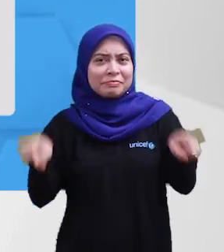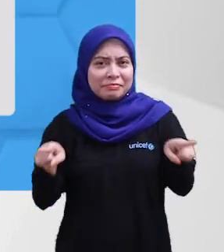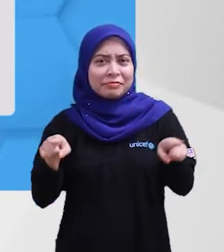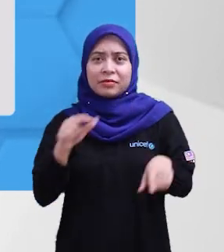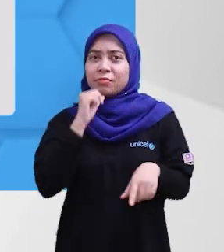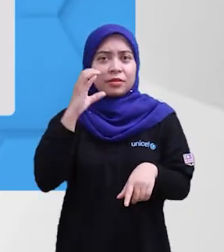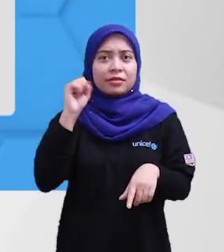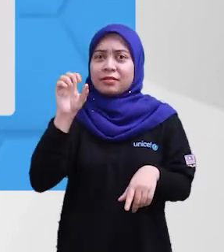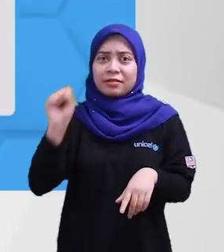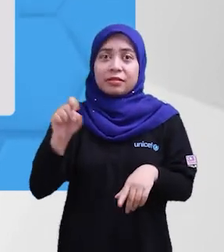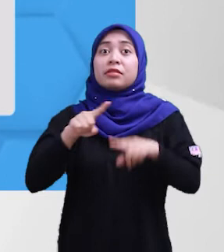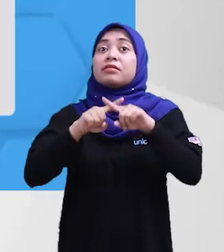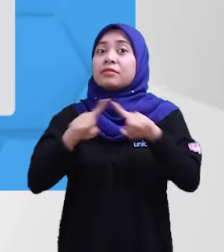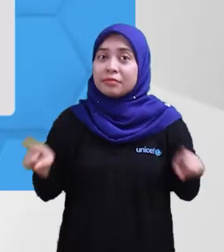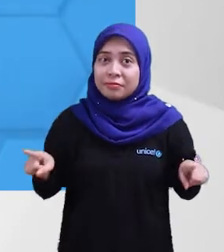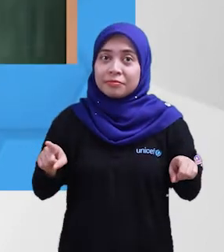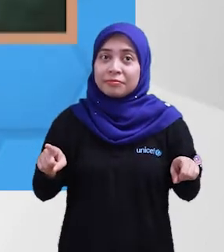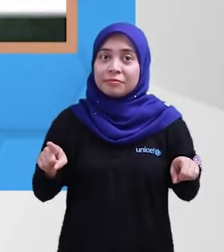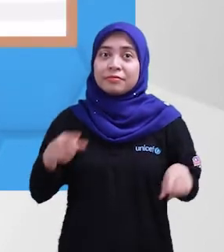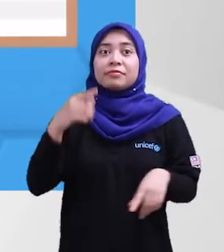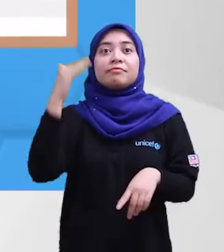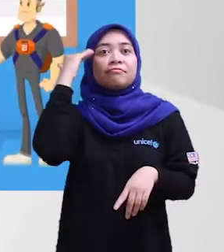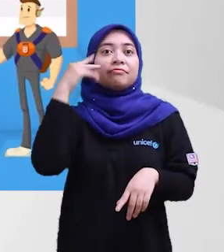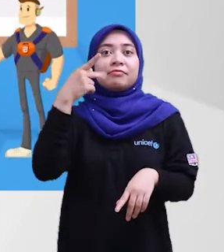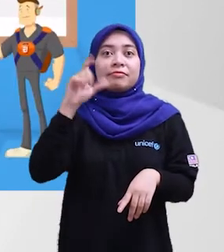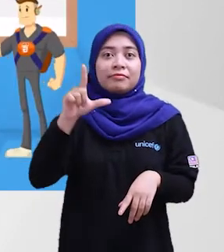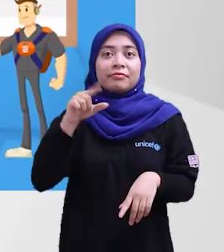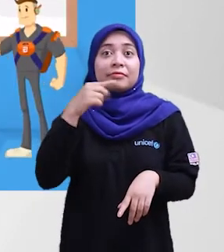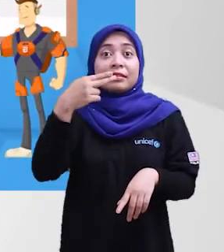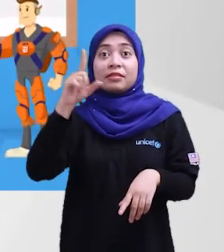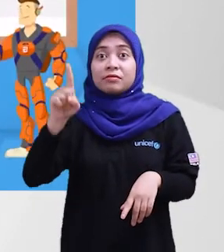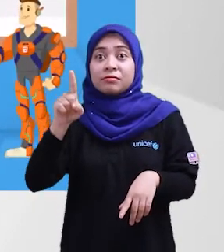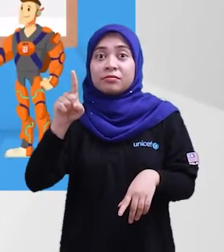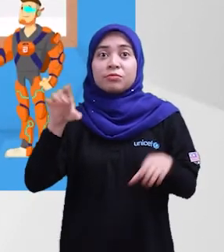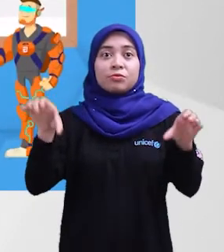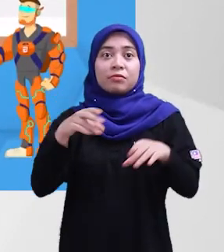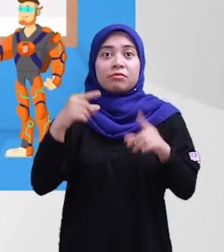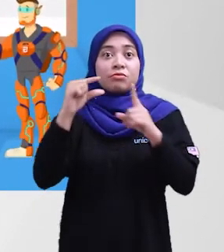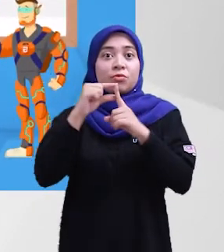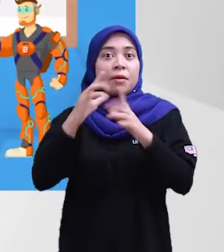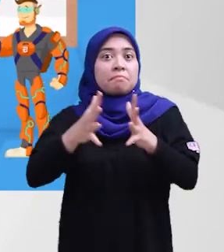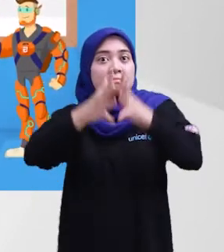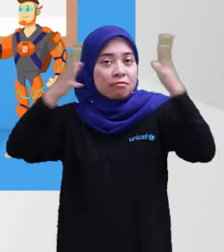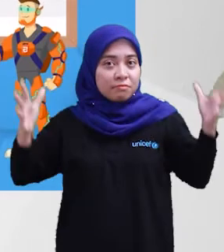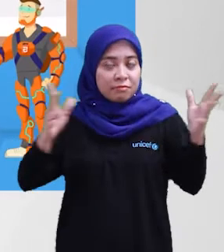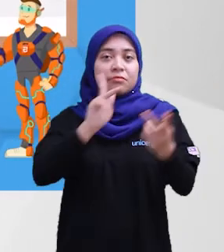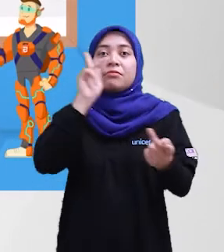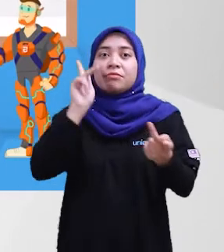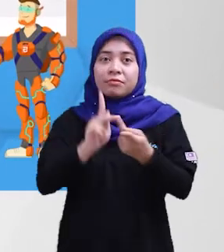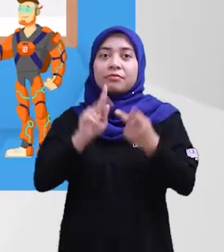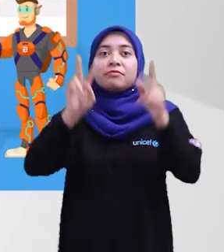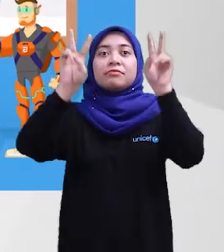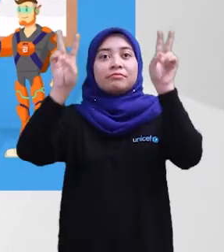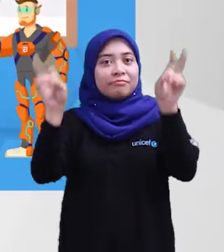berbeza. Ini bukan efek CSS tapi tag heading HTML. H1 akan menghasilkan huruf yang besar dan